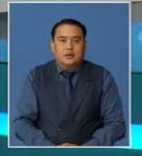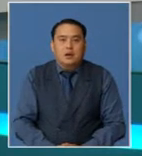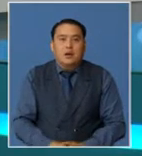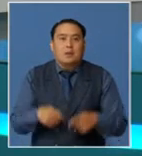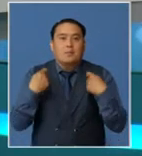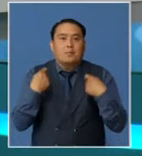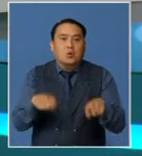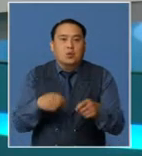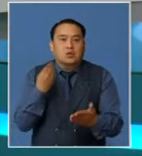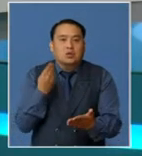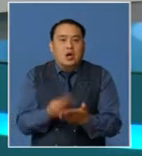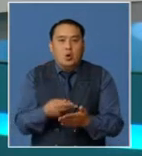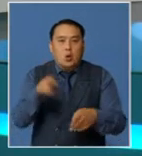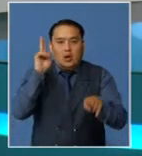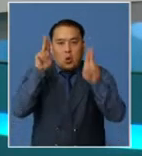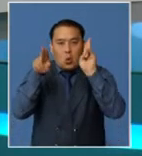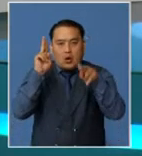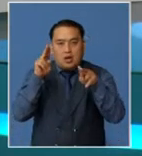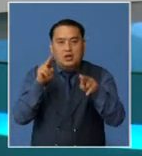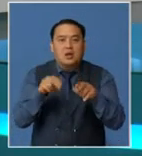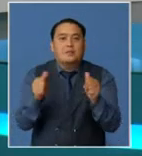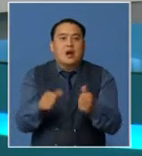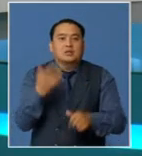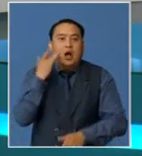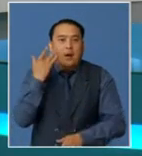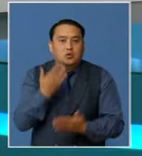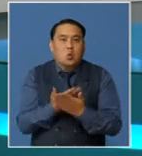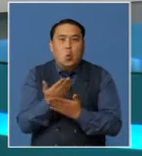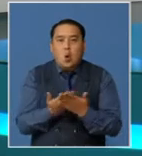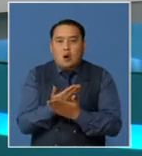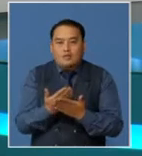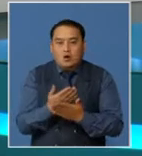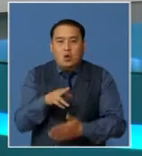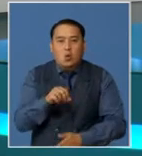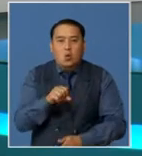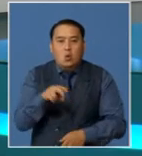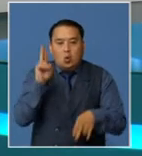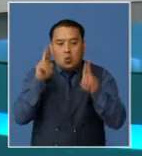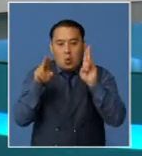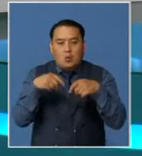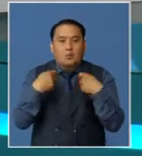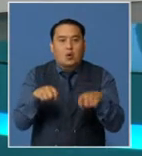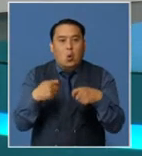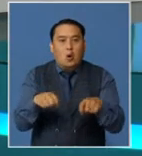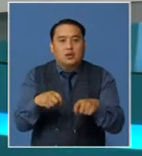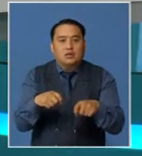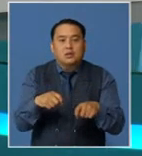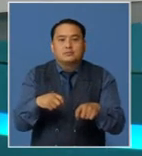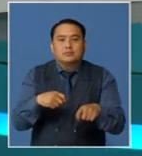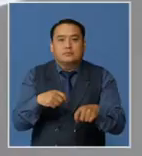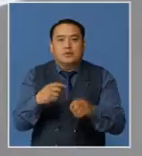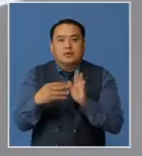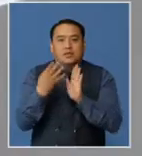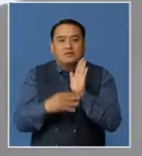Продан самый дорогой кролик. Скульптура американского художника Джеффа Кунца «Кролик» была продана на аукционе Кристис